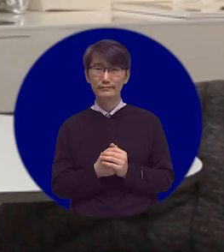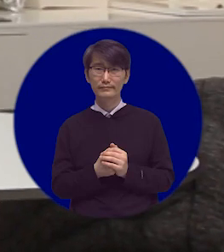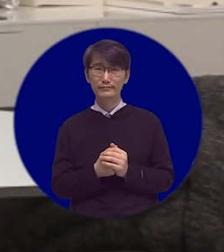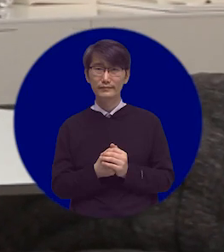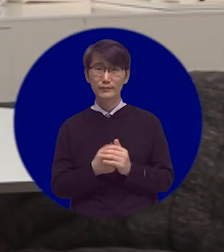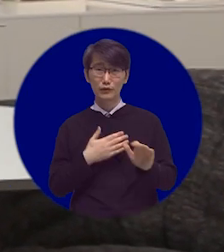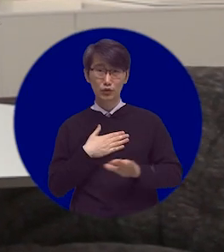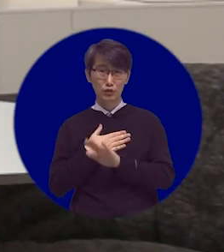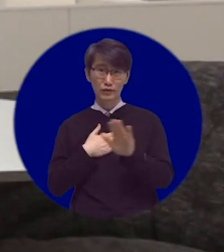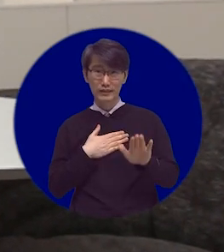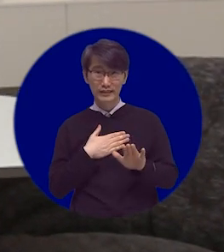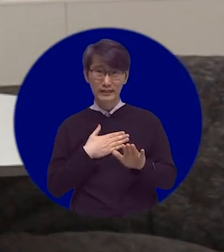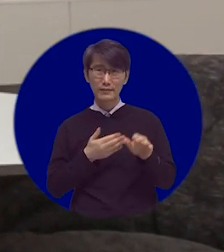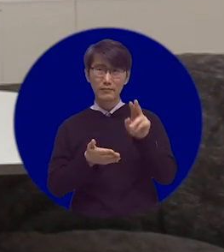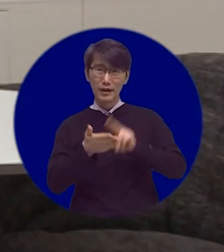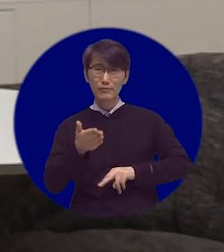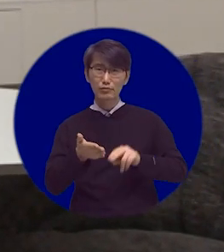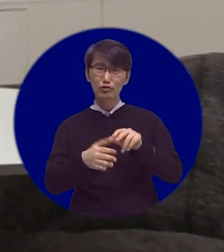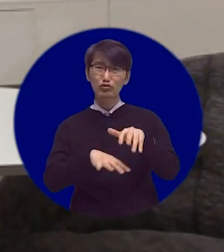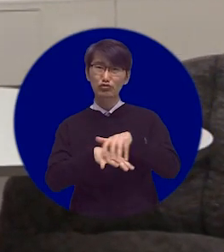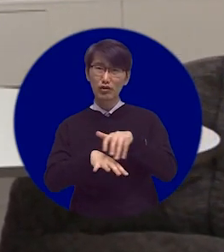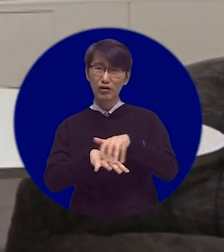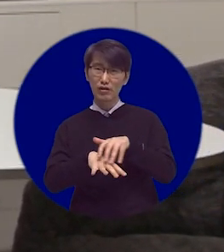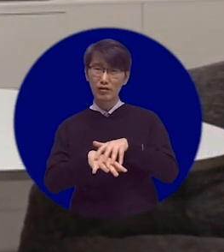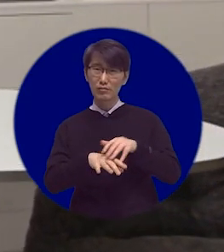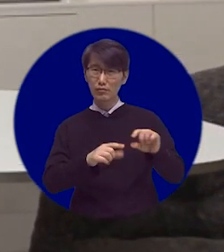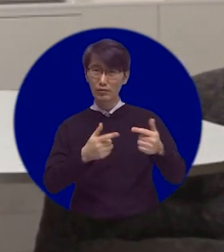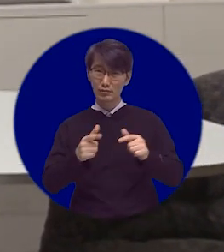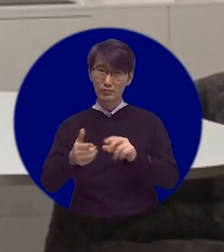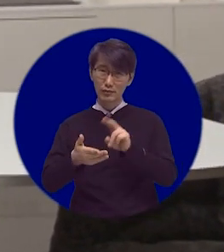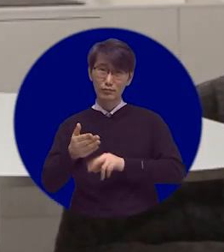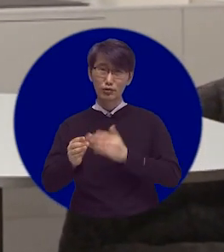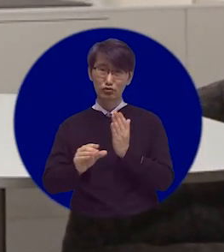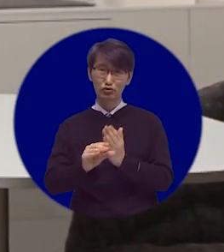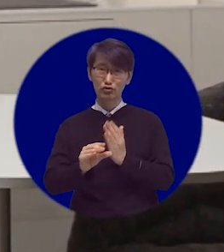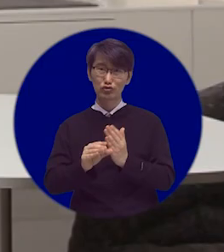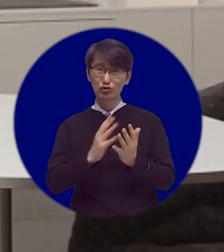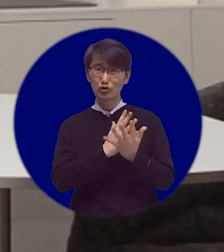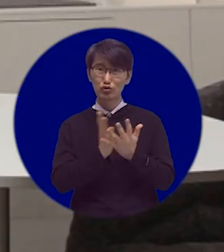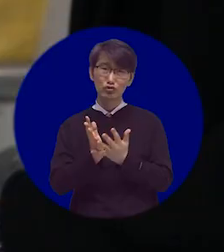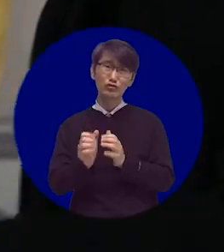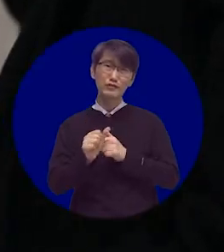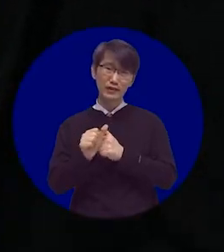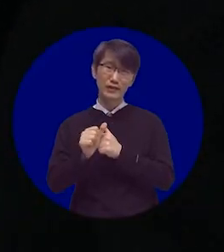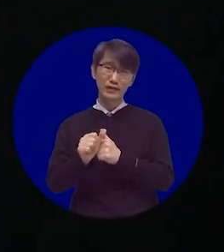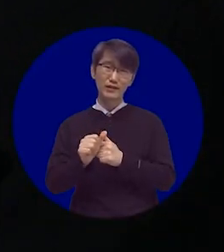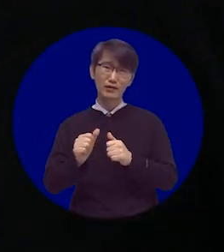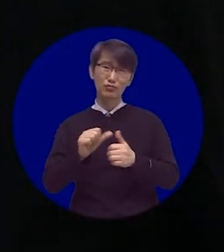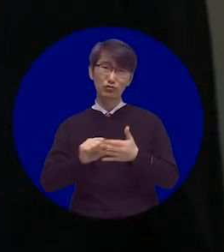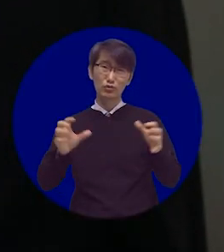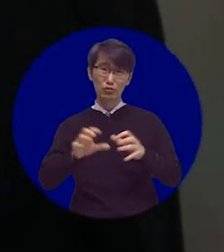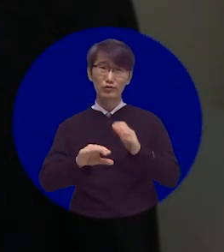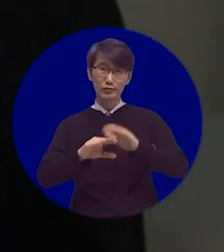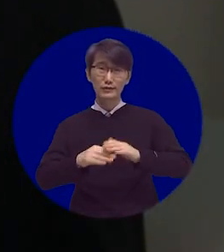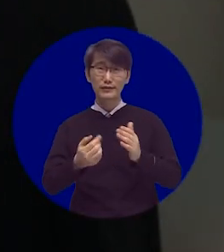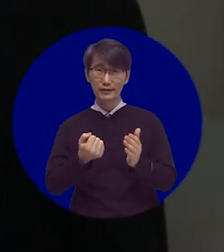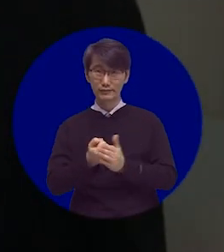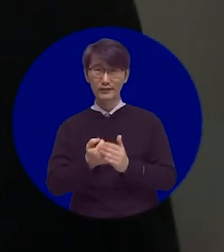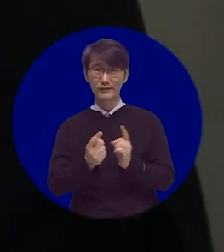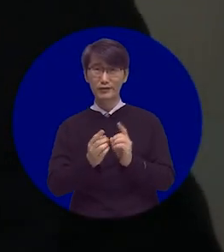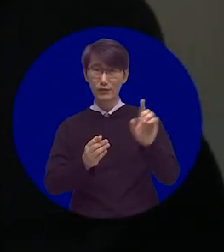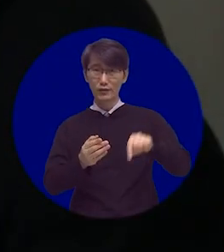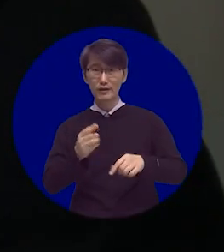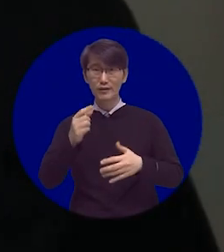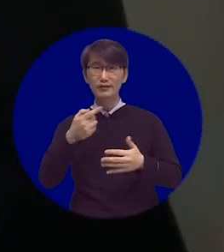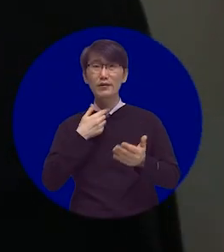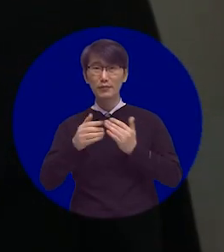저희 브랜드에 수건이랑 저희가 빈백을 운영하고 있는데 저희가 종류별로 다 상품들을 모아놨기 때문에 직접 오셔서